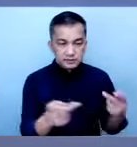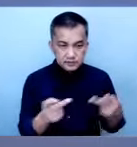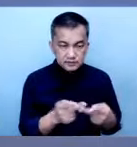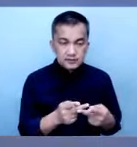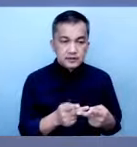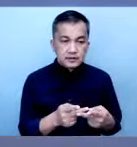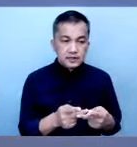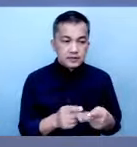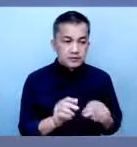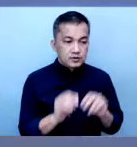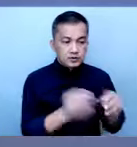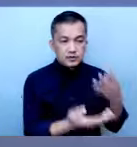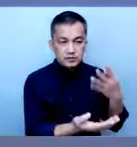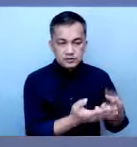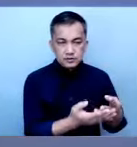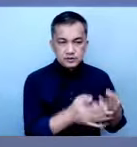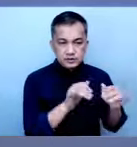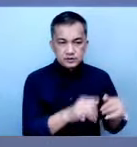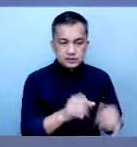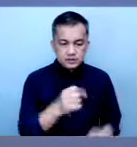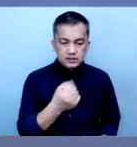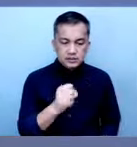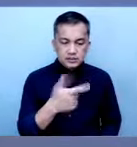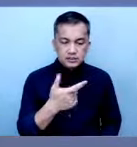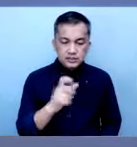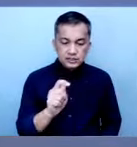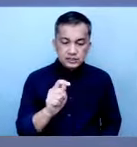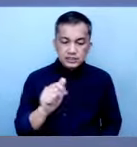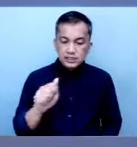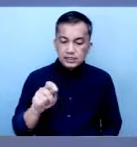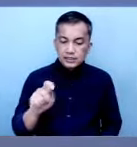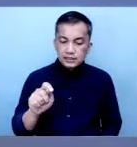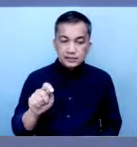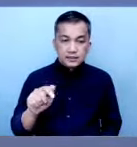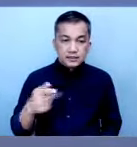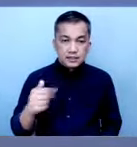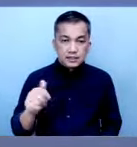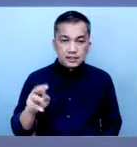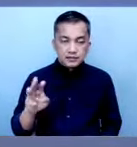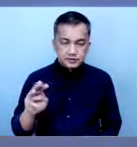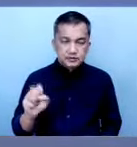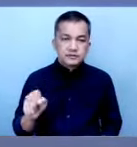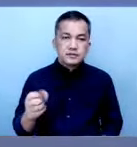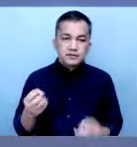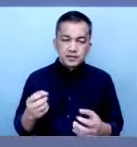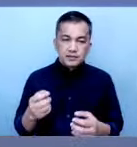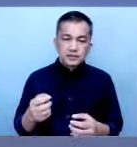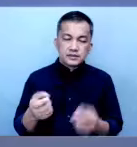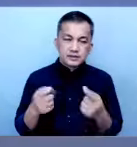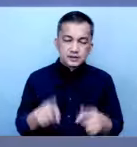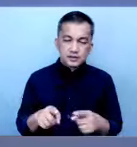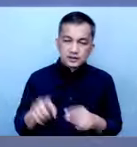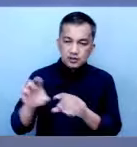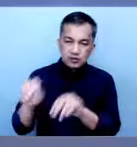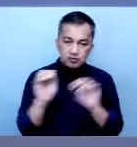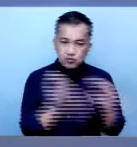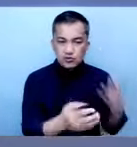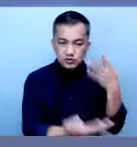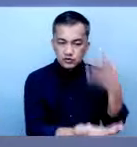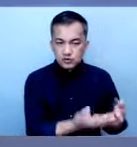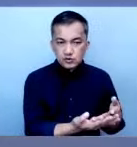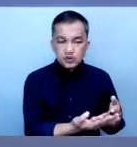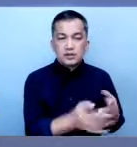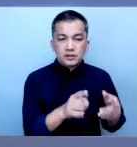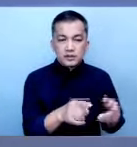nasa kustodiya ng Sergeant at Arms. Kaya't maraming beses na po nangyari na may mga testigong kinulong ng Senado at